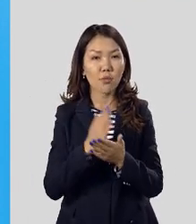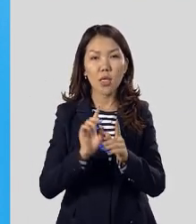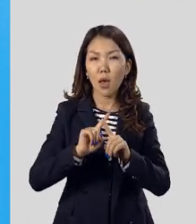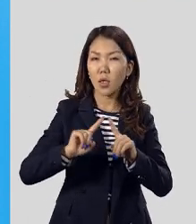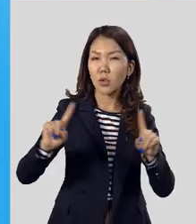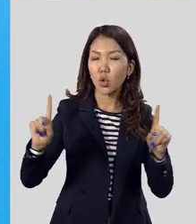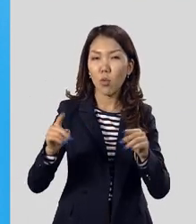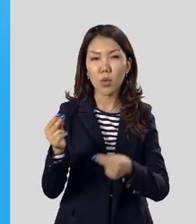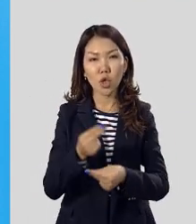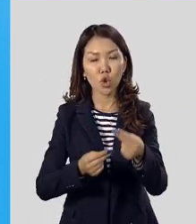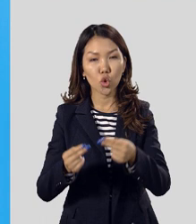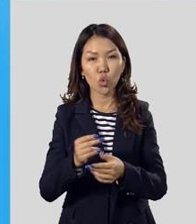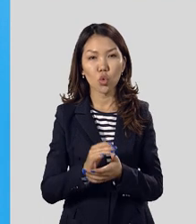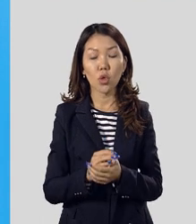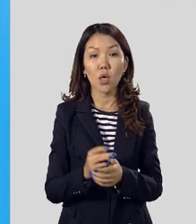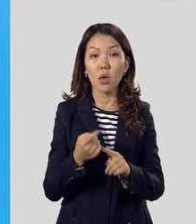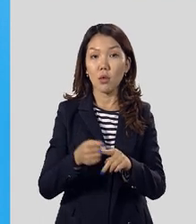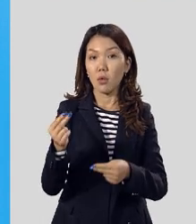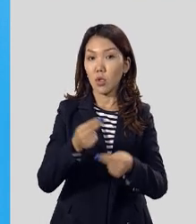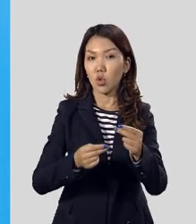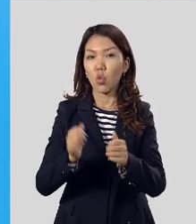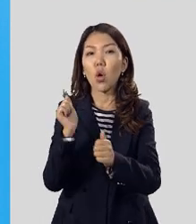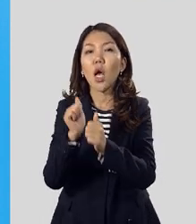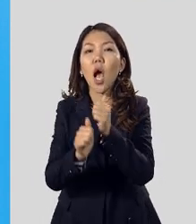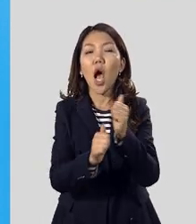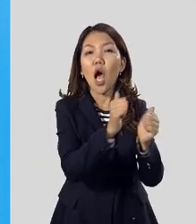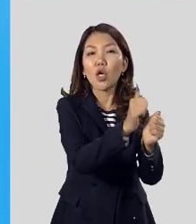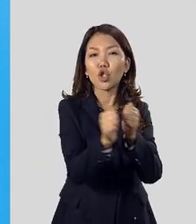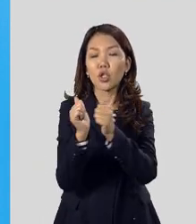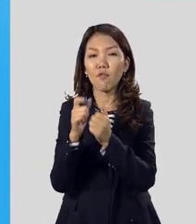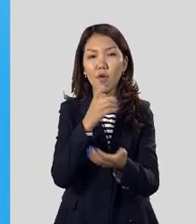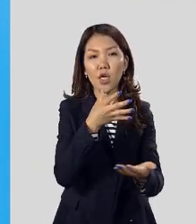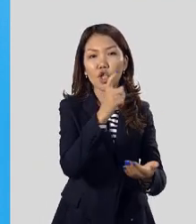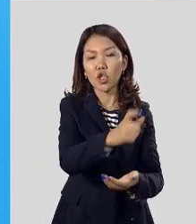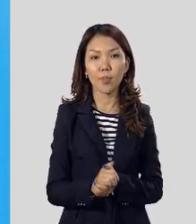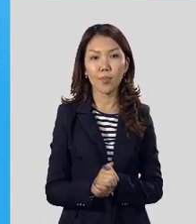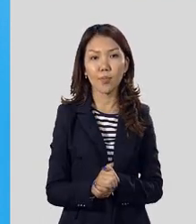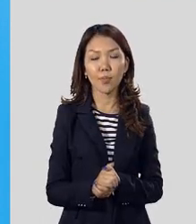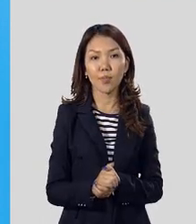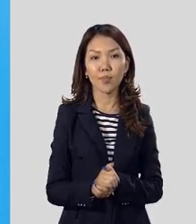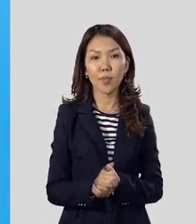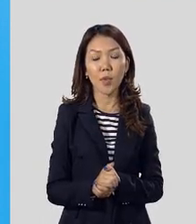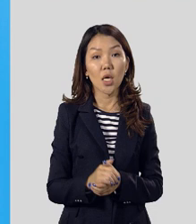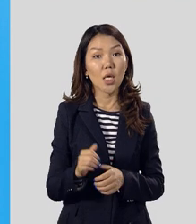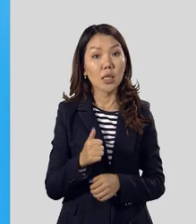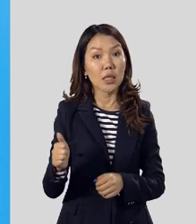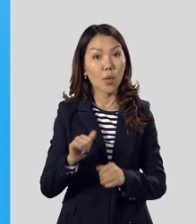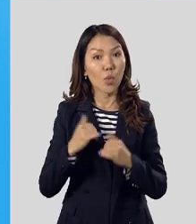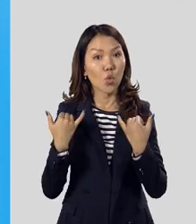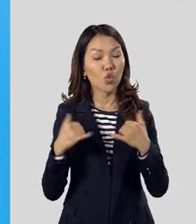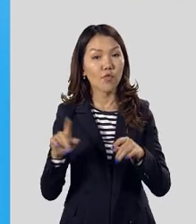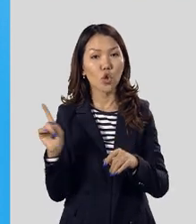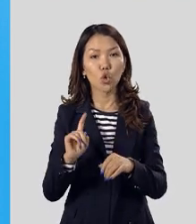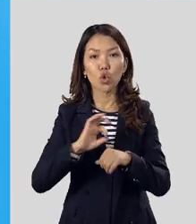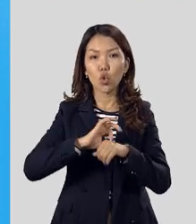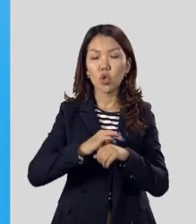рисунок. Этот рисунок у каждого человека свой, и он никогда не повторяется. Самое удивительное то, что